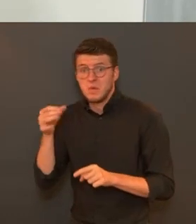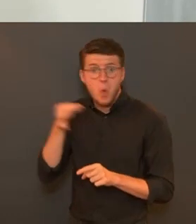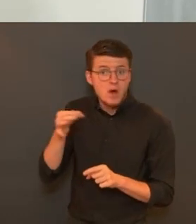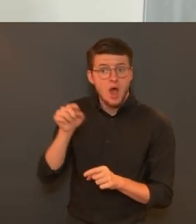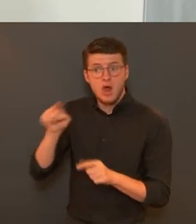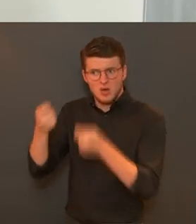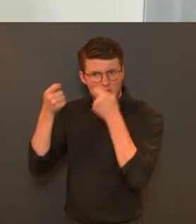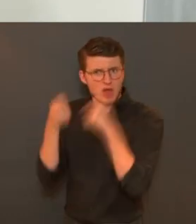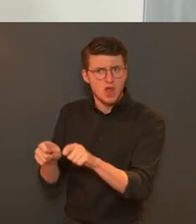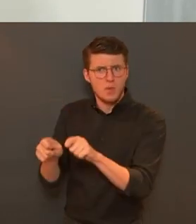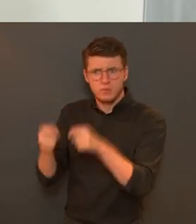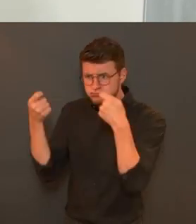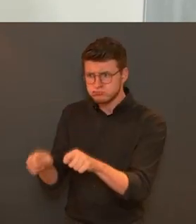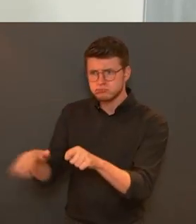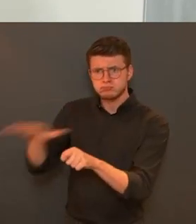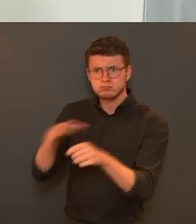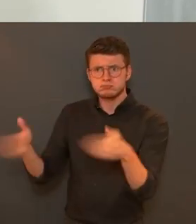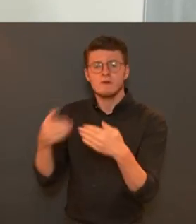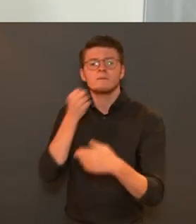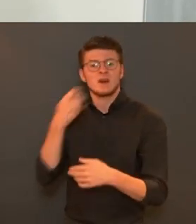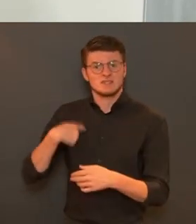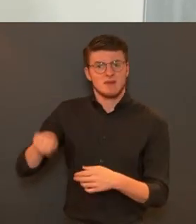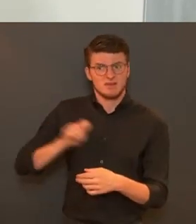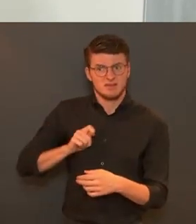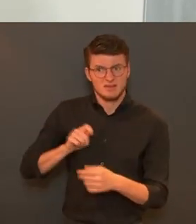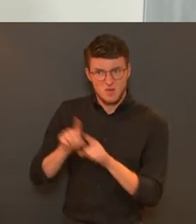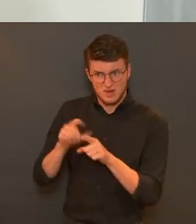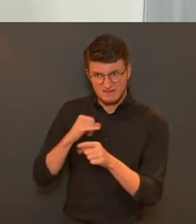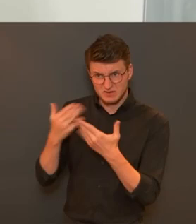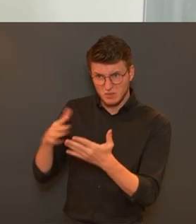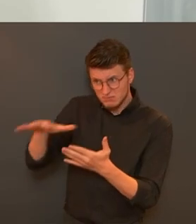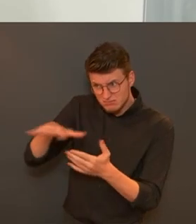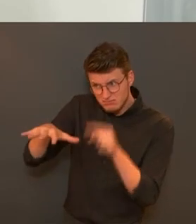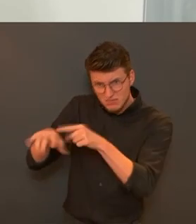et passent à un confinement. Je pense par exemple à l'Espagne.